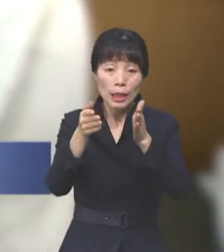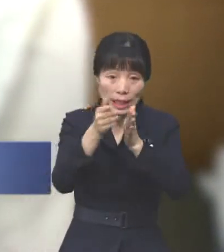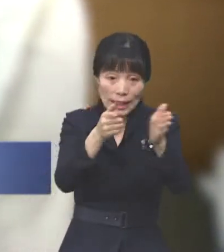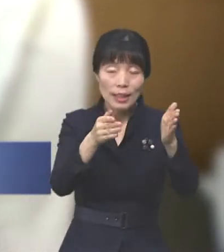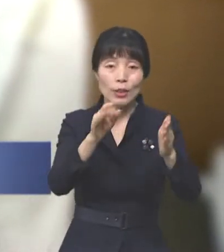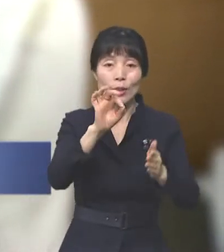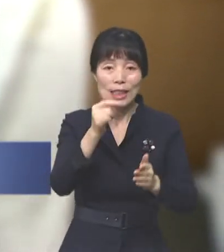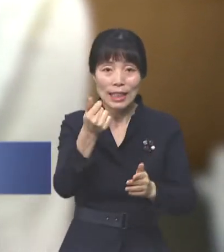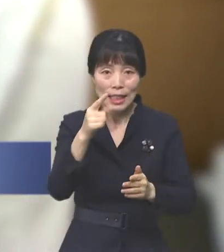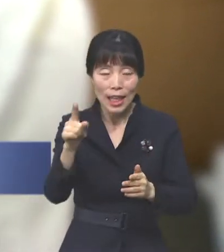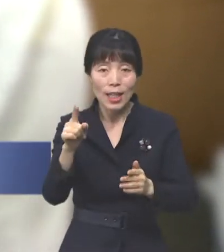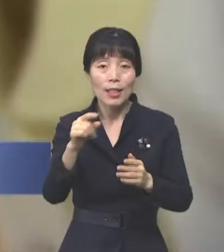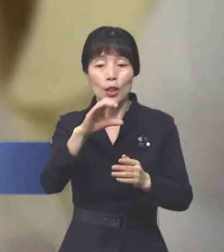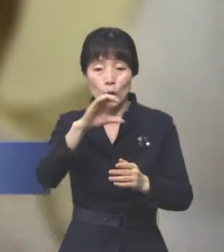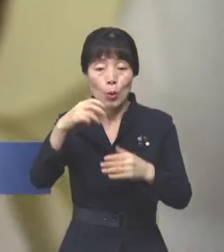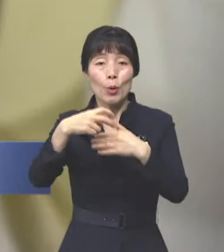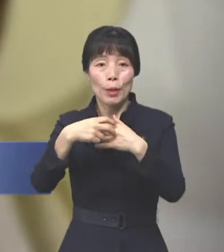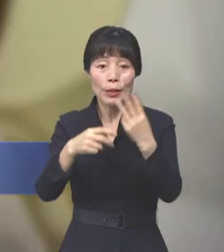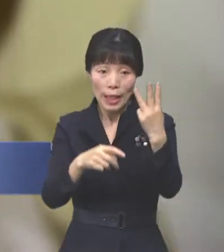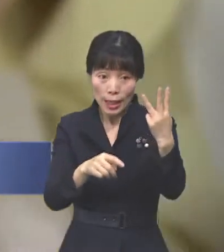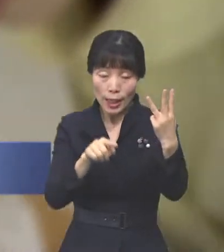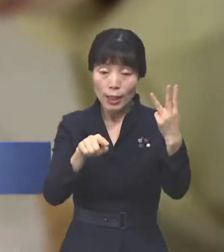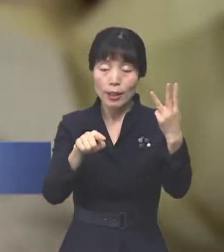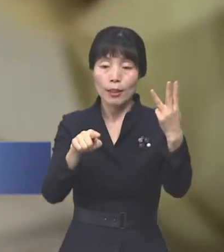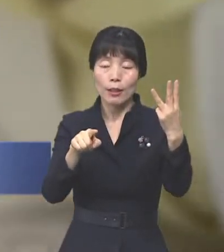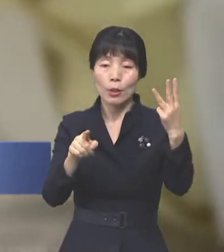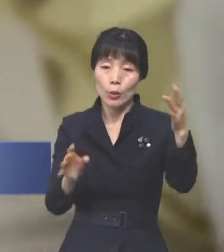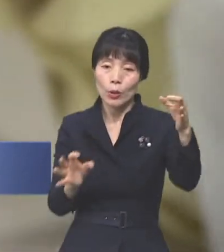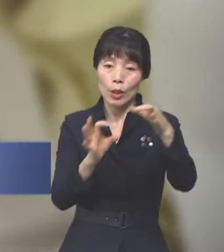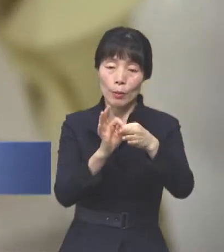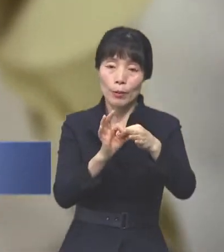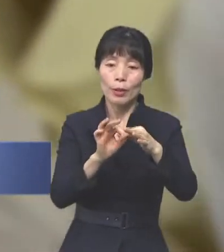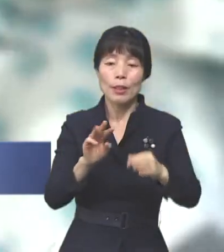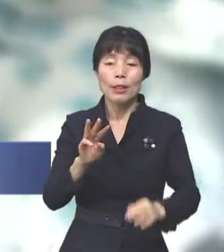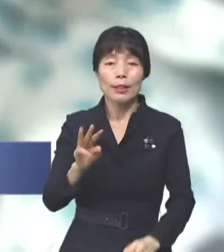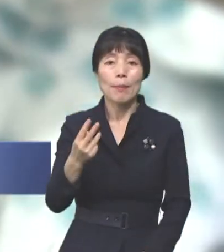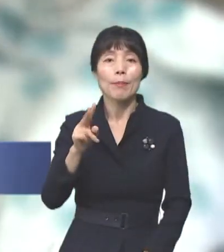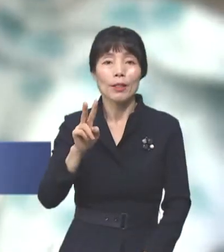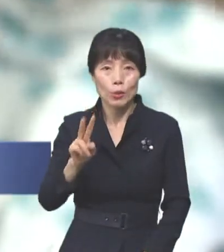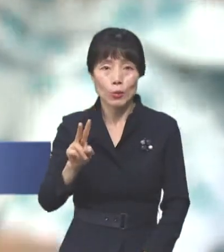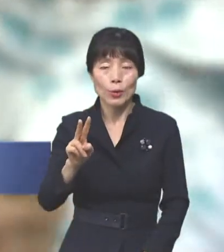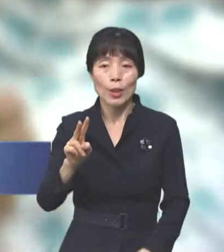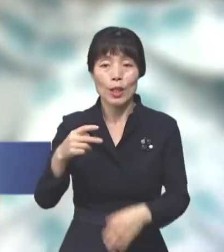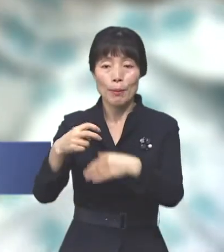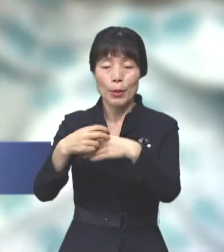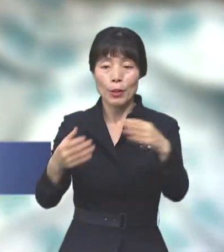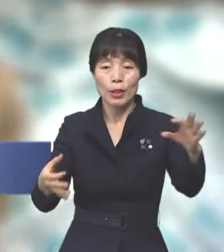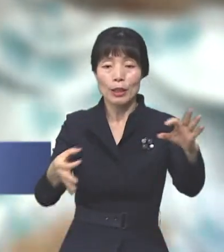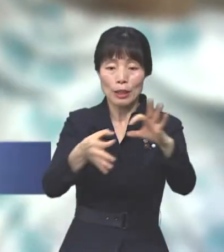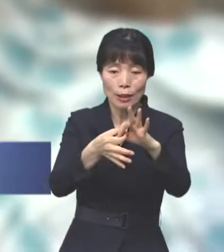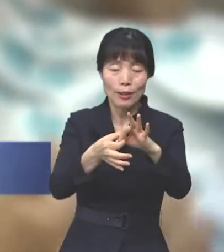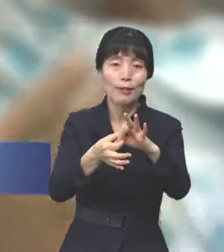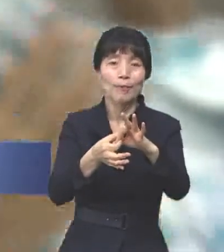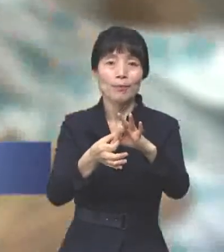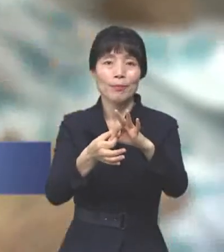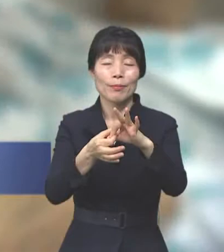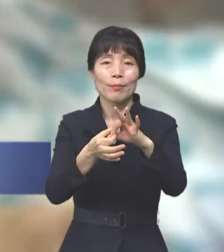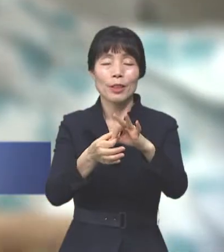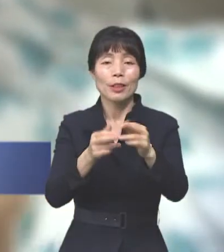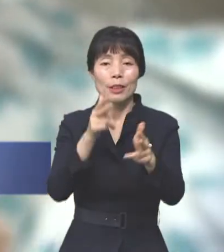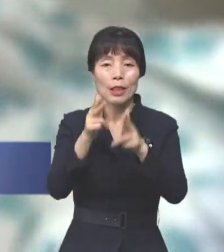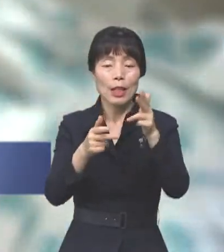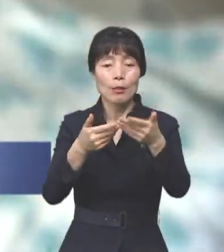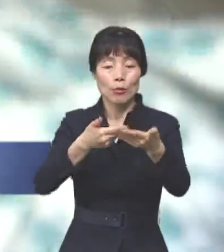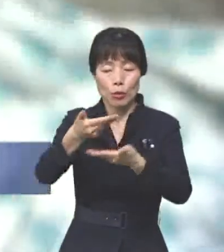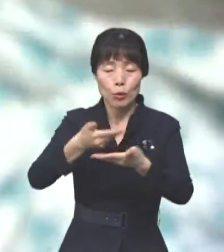인하대병원, 인천성모병원 3개소와 협력의료기관 302개소가 함께하는 진료정보 교류 사업을 실시합니다.